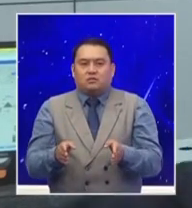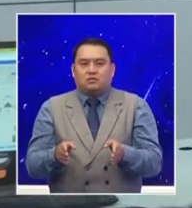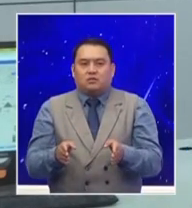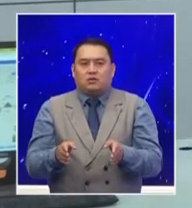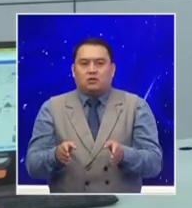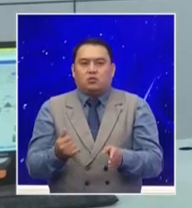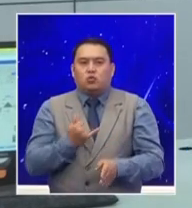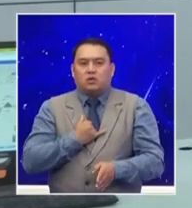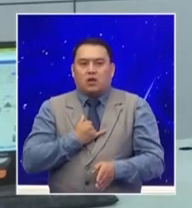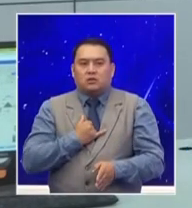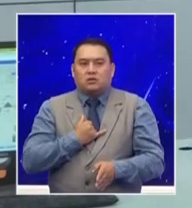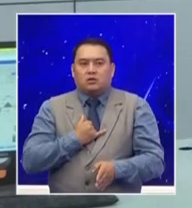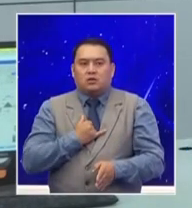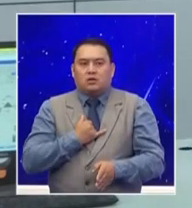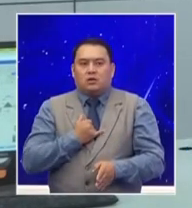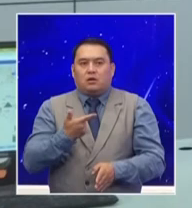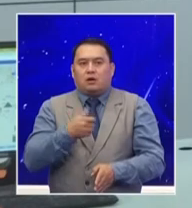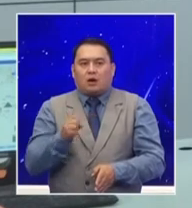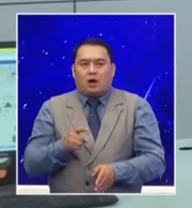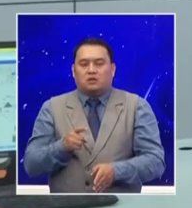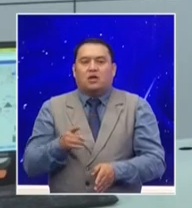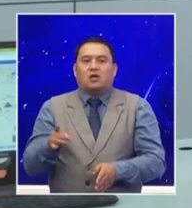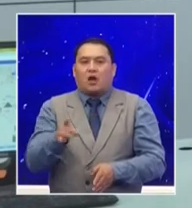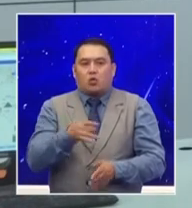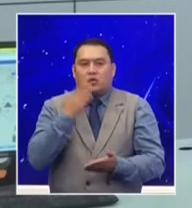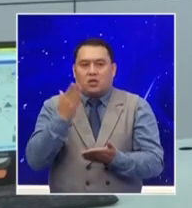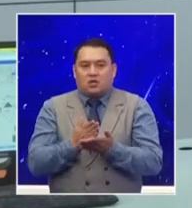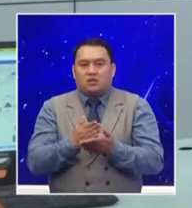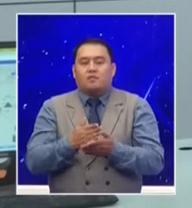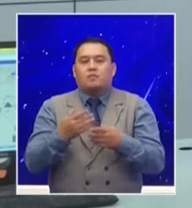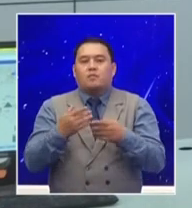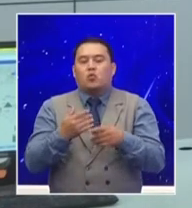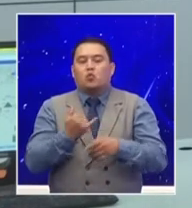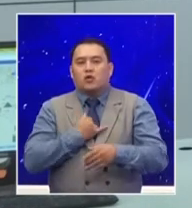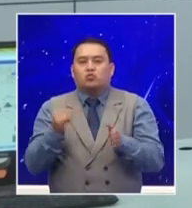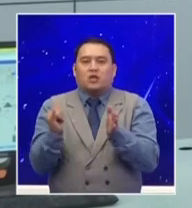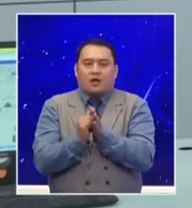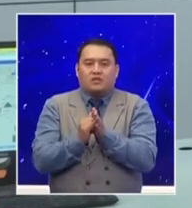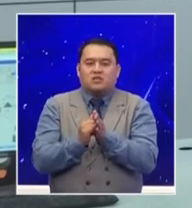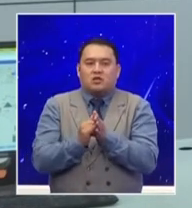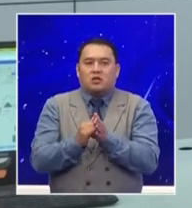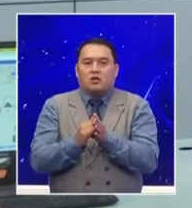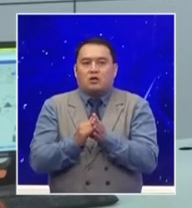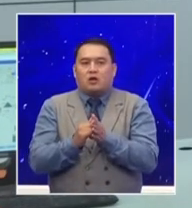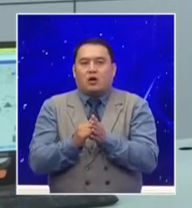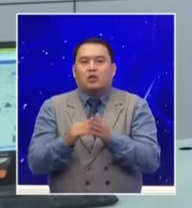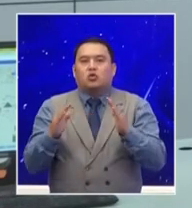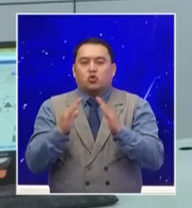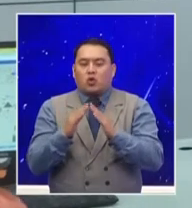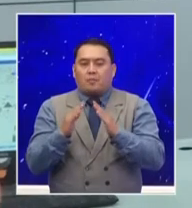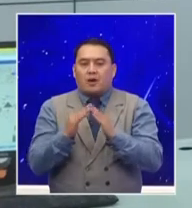Даже если у нас сейчас пока еще газ не пришел в район, в смысле пришел, только реализовывается, от жилого